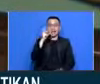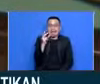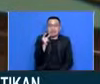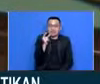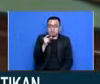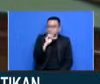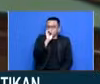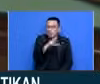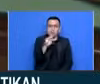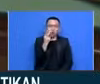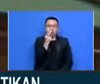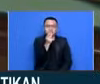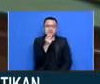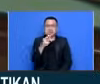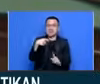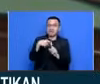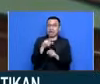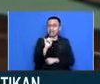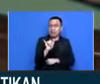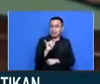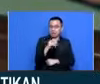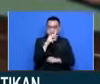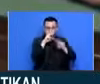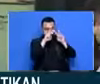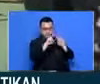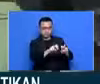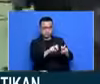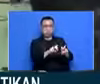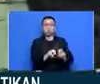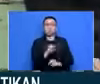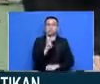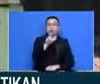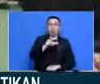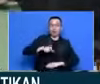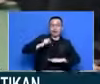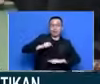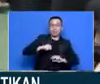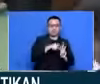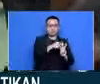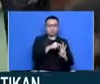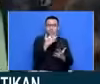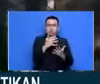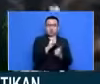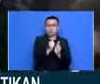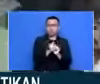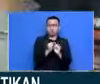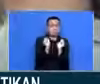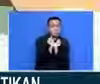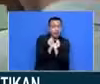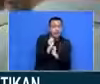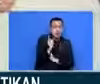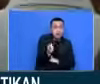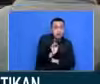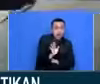kemungkinan tindak pidana terhadap tiga Hakim yang memvonis bebas Ronald tanur pihaknya pun meminta KY berkoordinasi